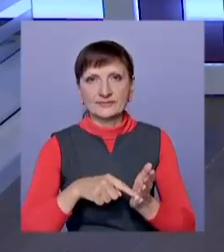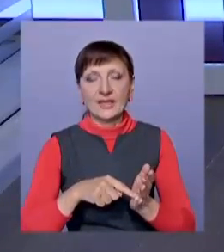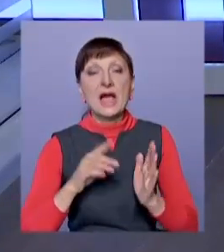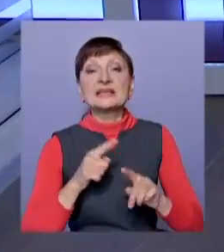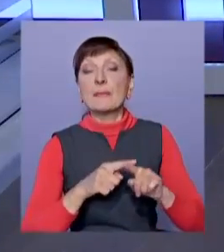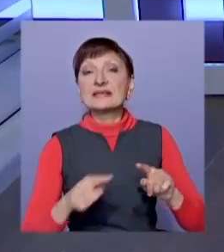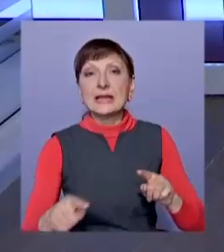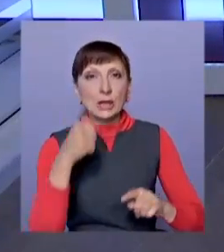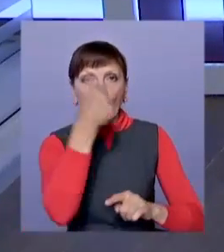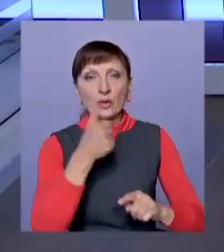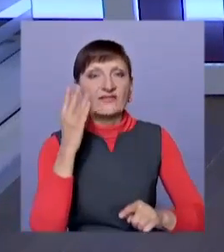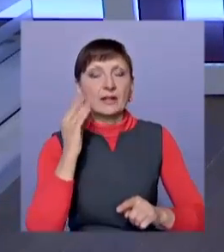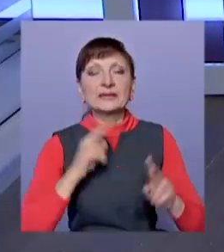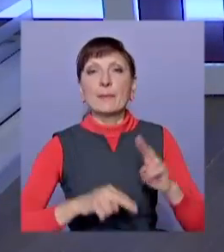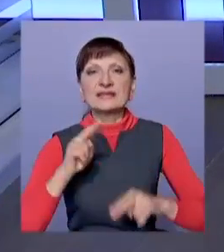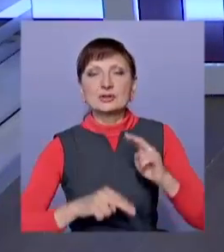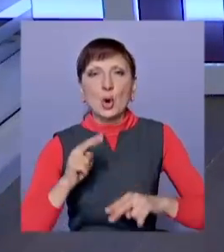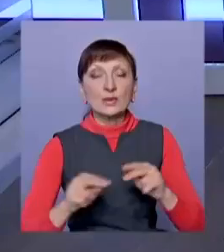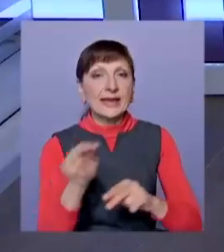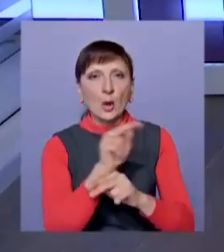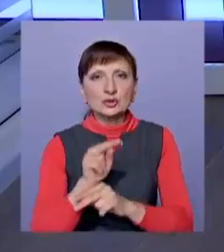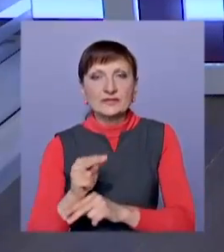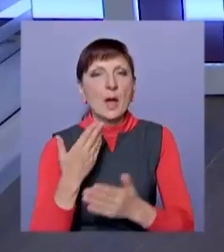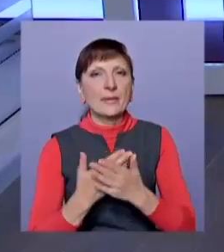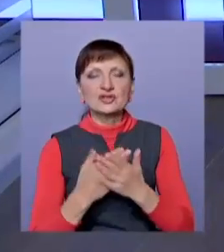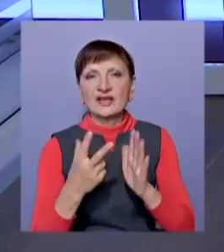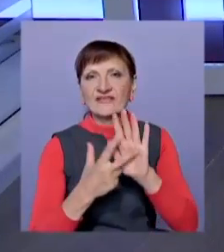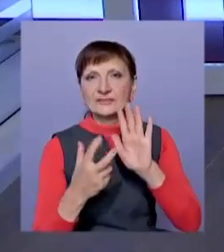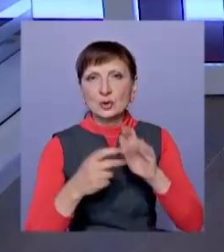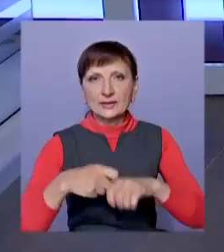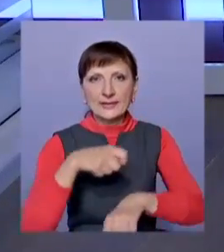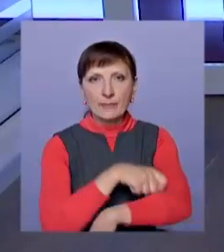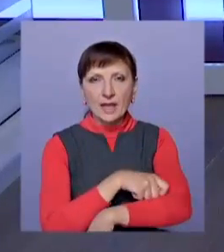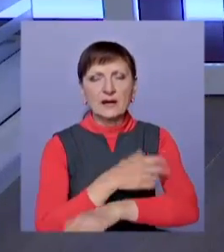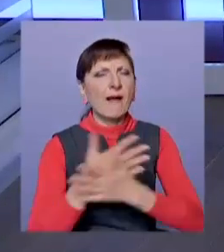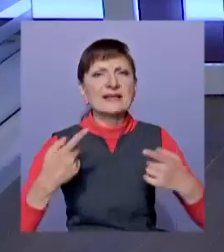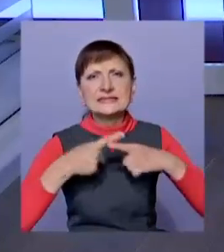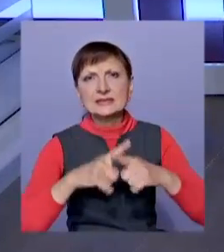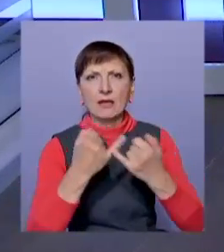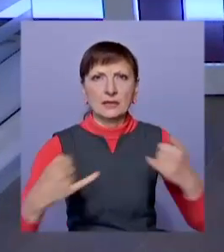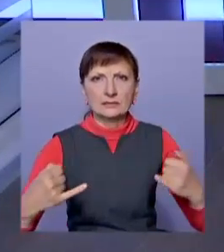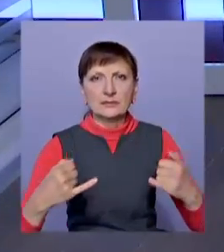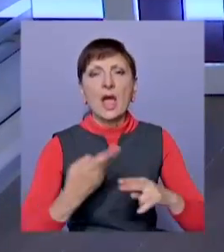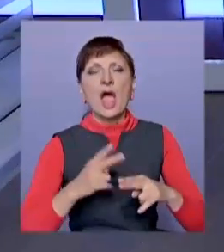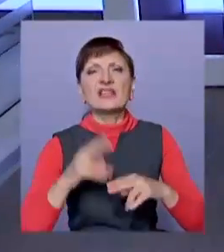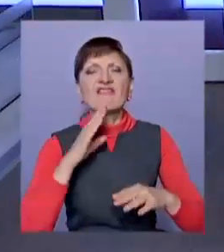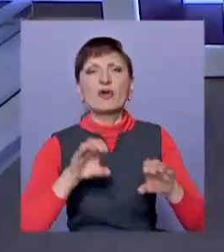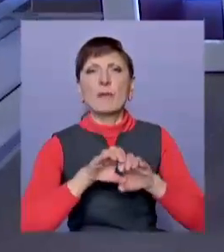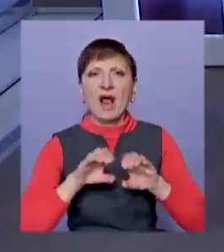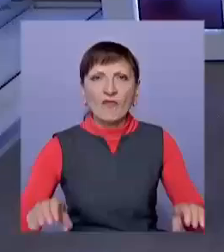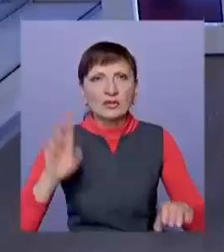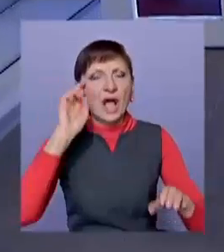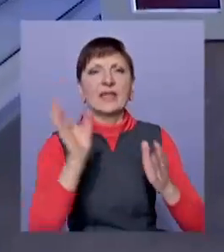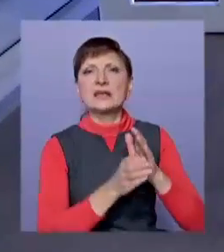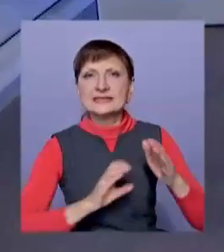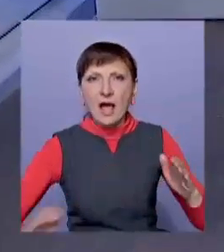за последний год в Алматы построено и реконструировано почти 800 километров инженерных сетей. Это и водопровод, и